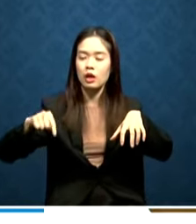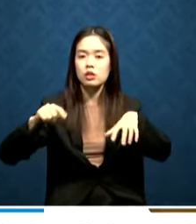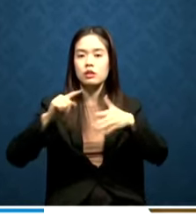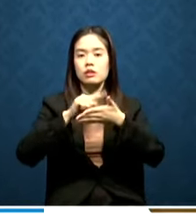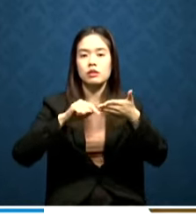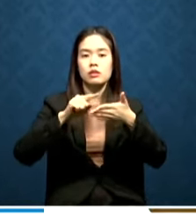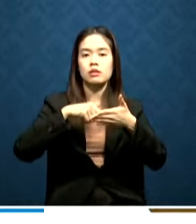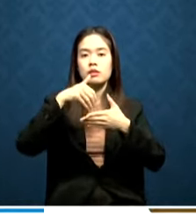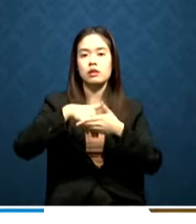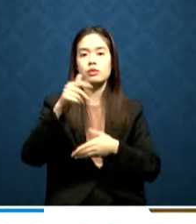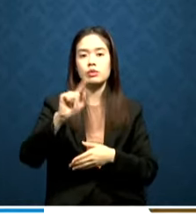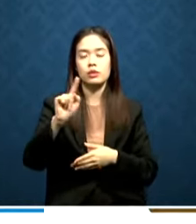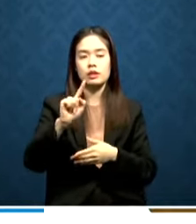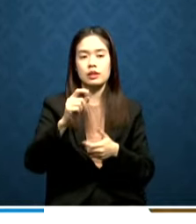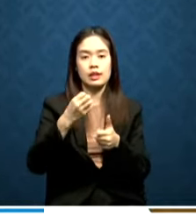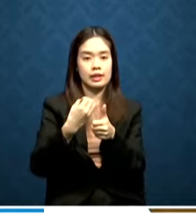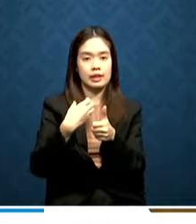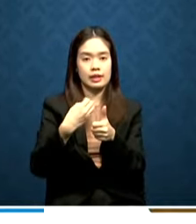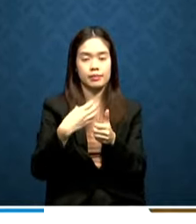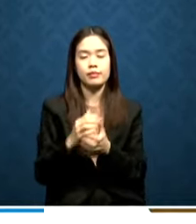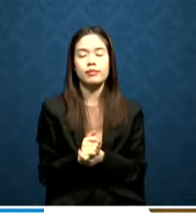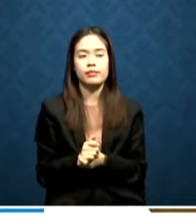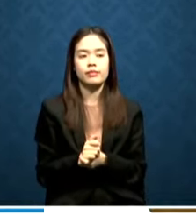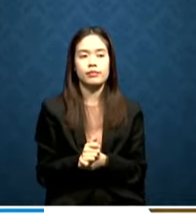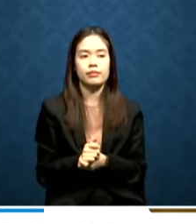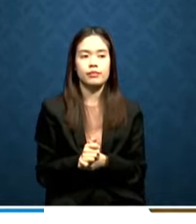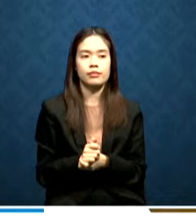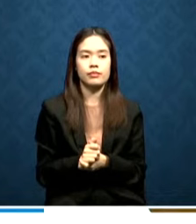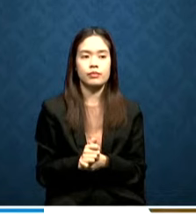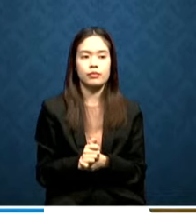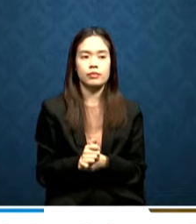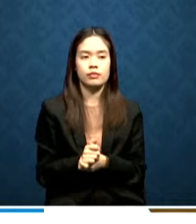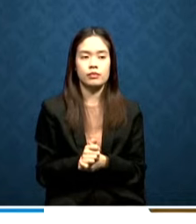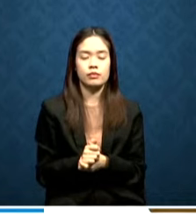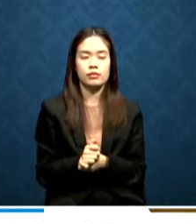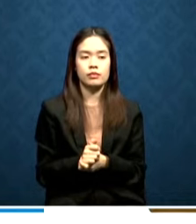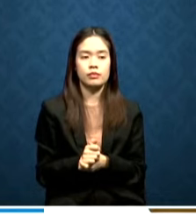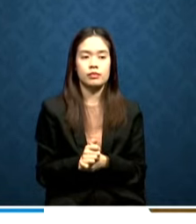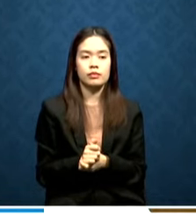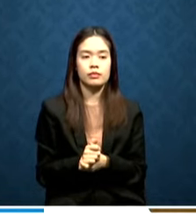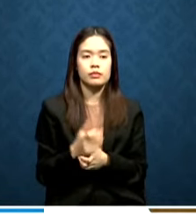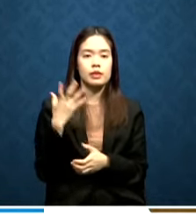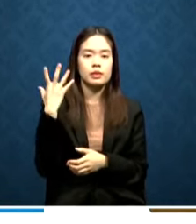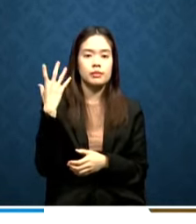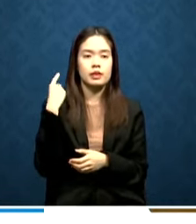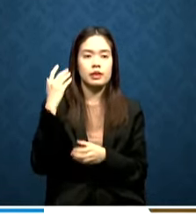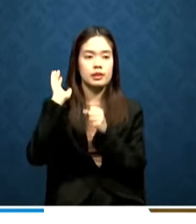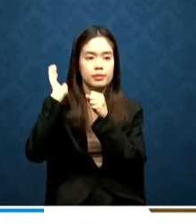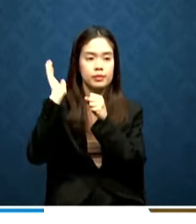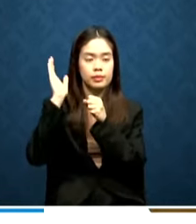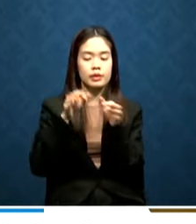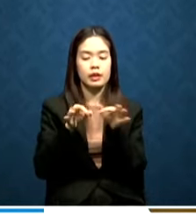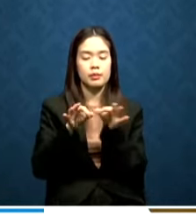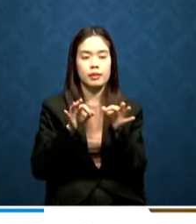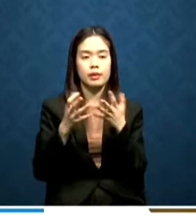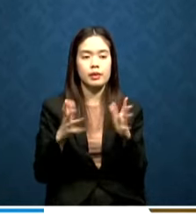าทีนี้ที่ท่านเห็นว่ามากกว่าโนโหวตใช่ไหมที่ท่านพูดถึงว่าเป็นประเด็นผมได้ชี้แจงไป